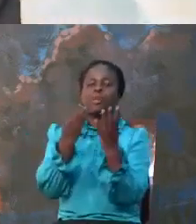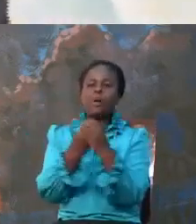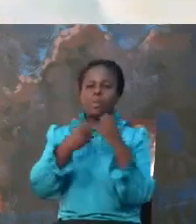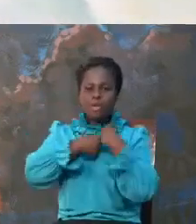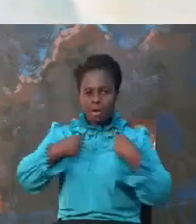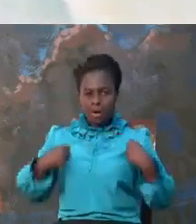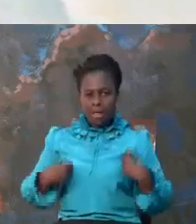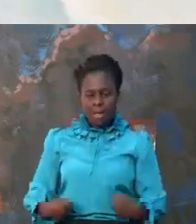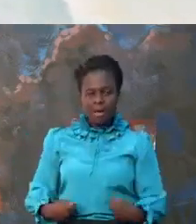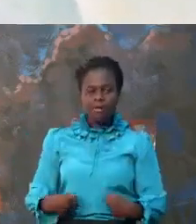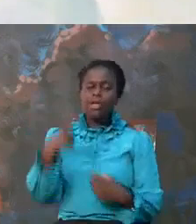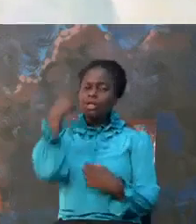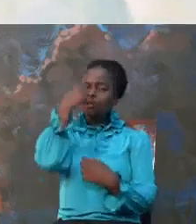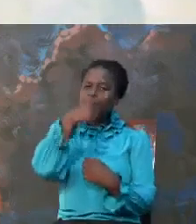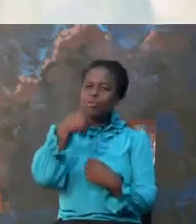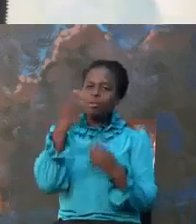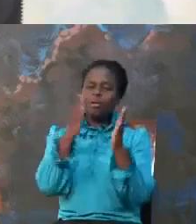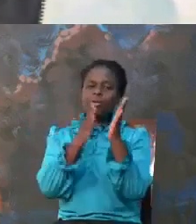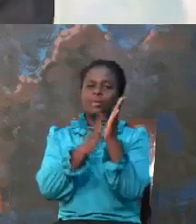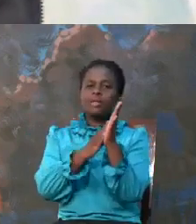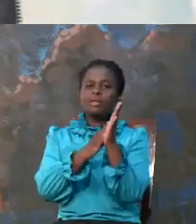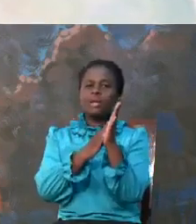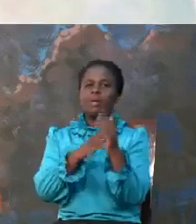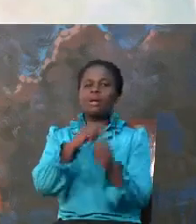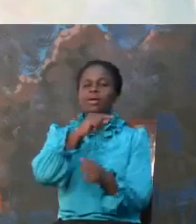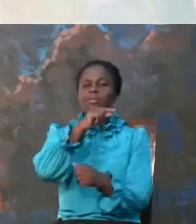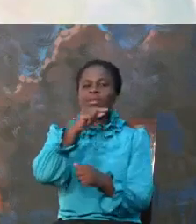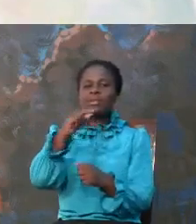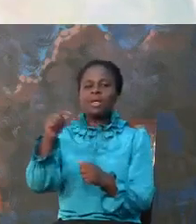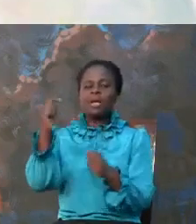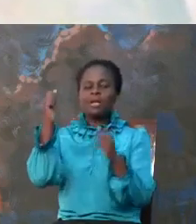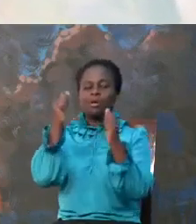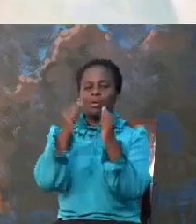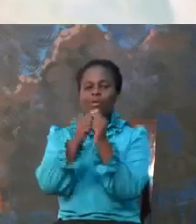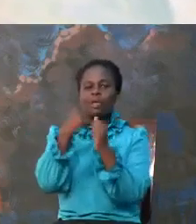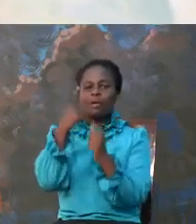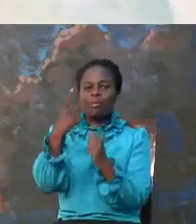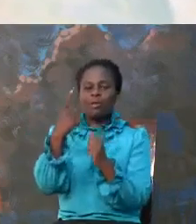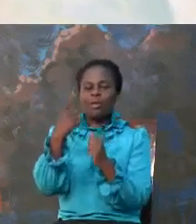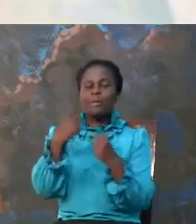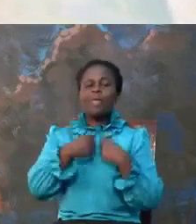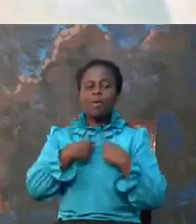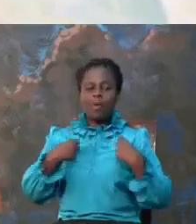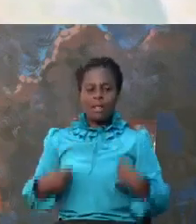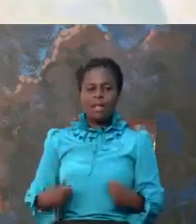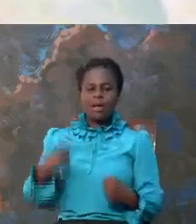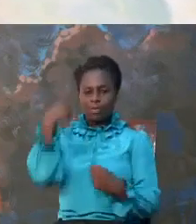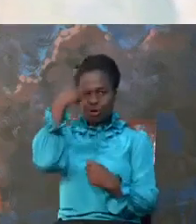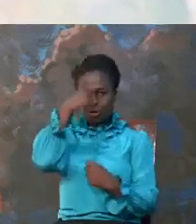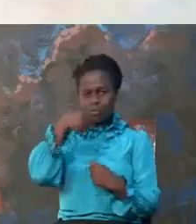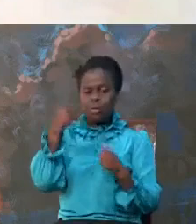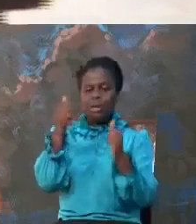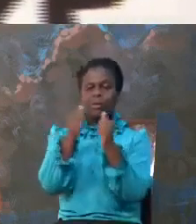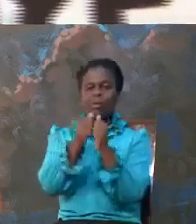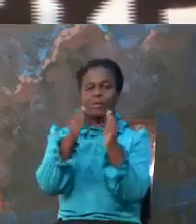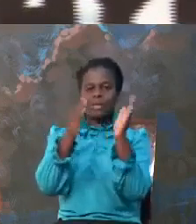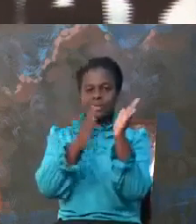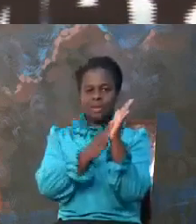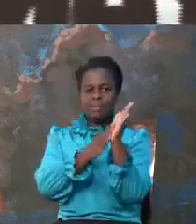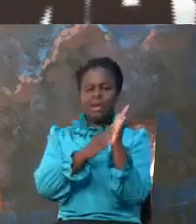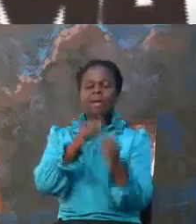ya 17 na mstari wa 11. Rudi tena Mambo ya Walawi sura ya 17 na mstari wa